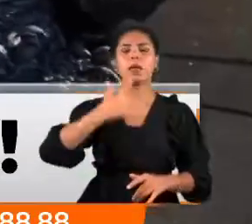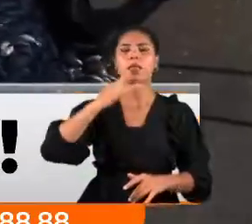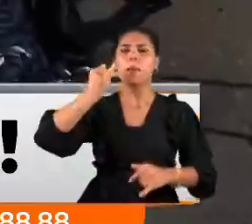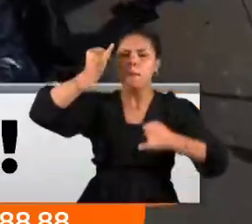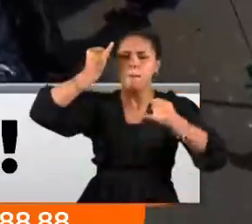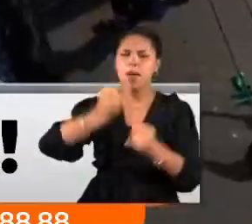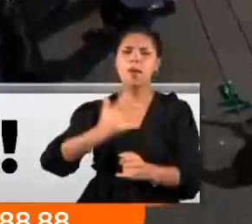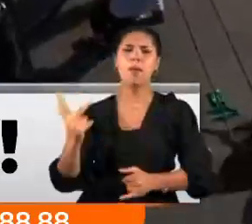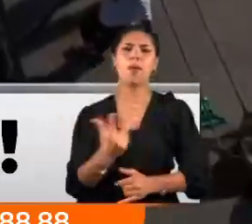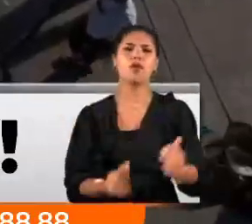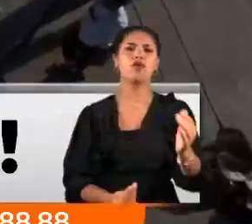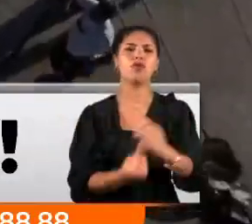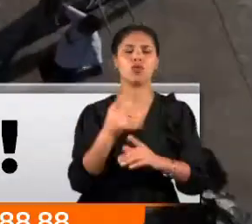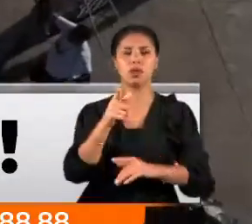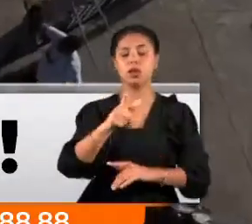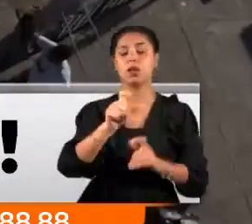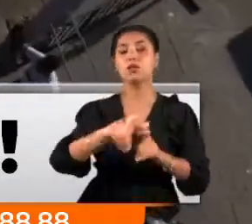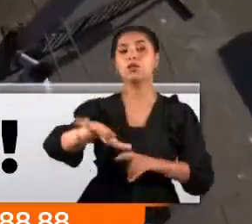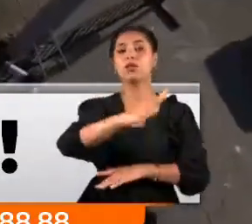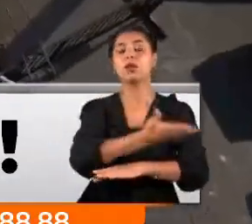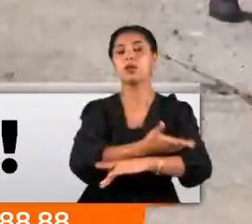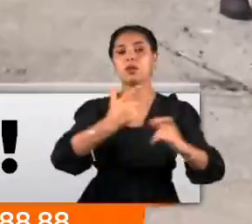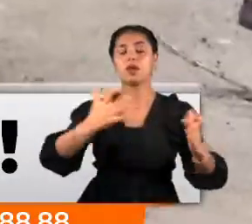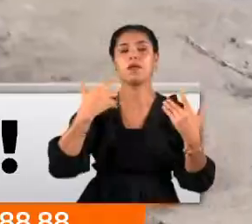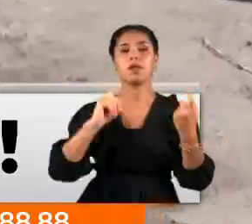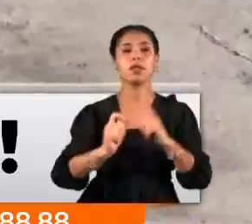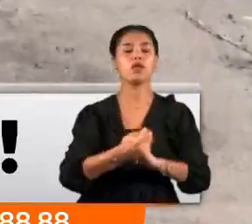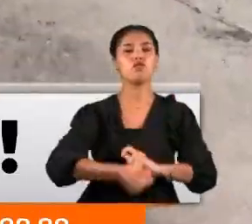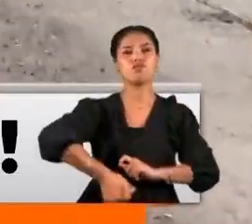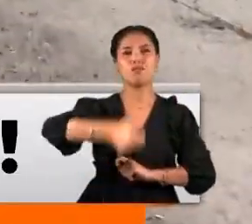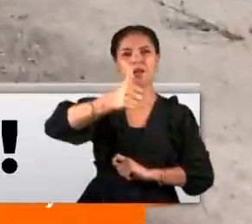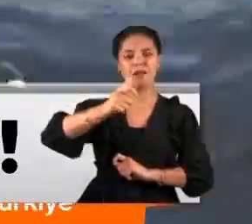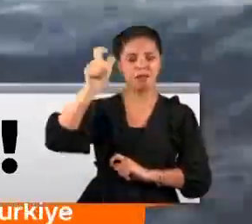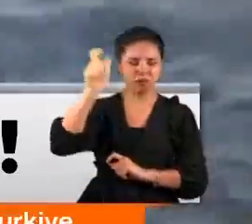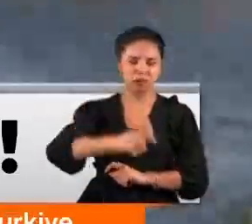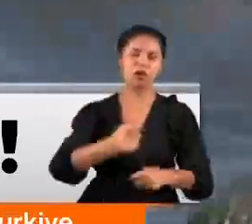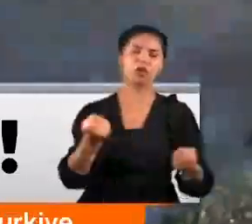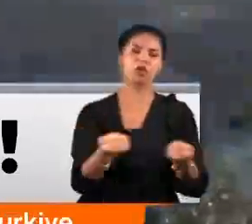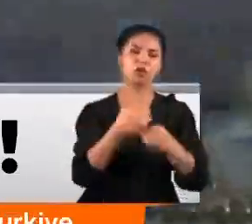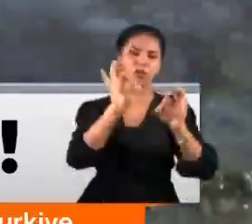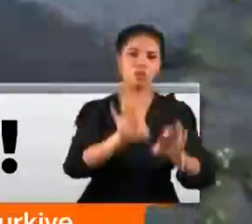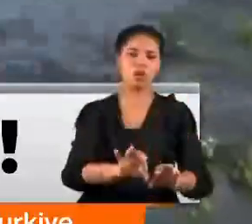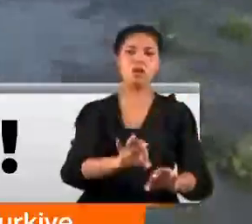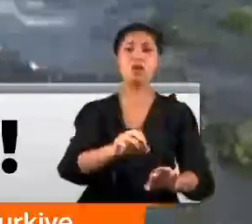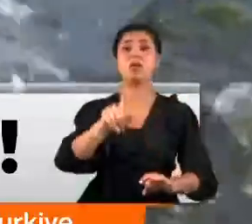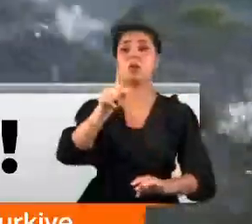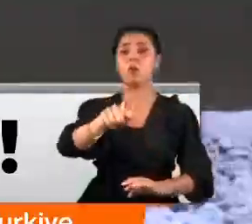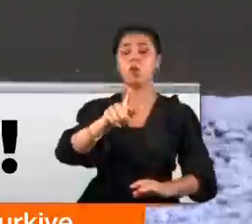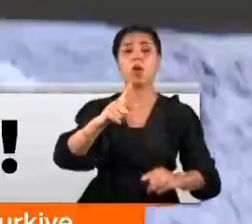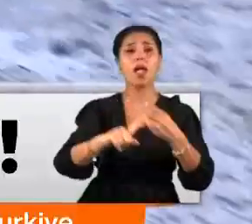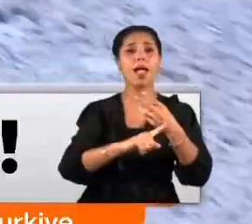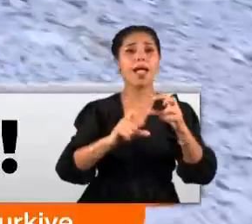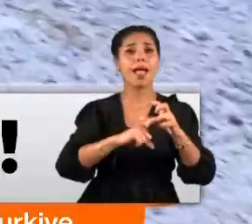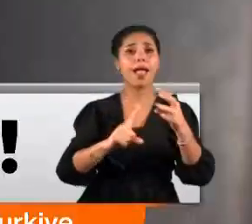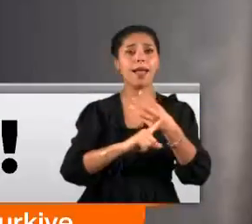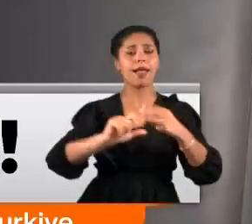İşte bu görüntülerin ardından Çevre Şehircilik ve İklim Değişikliği Bakanlığı harekete geçti. Ege'nin incisi Körfez'deki